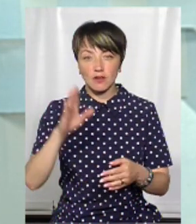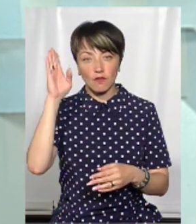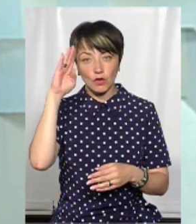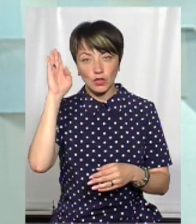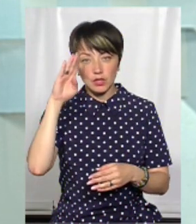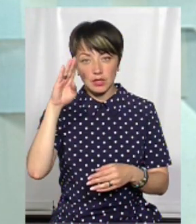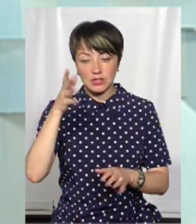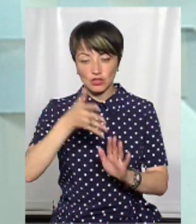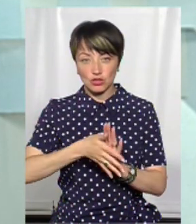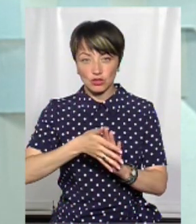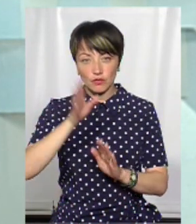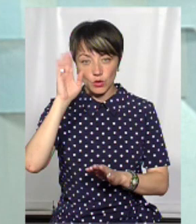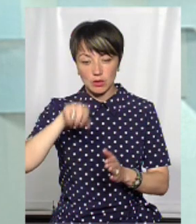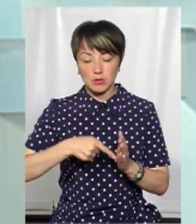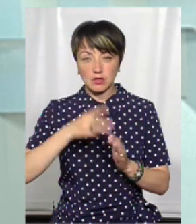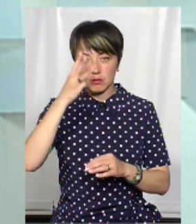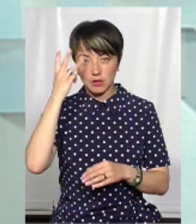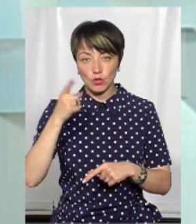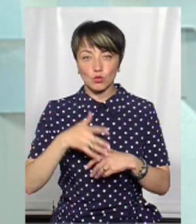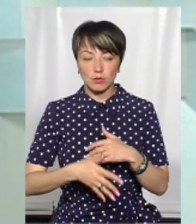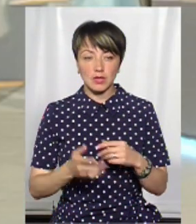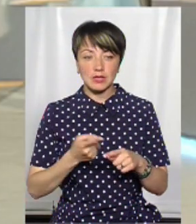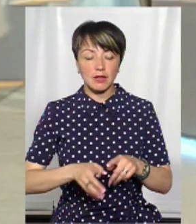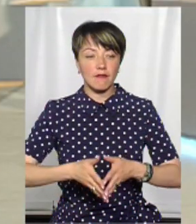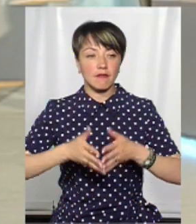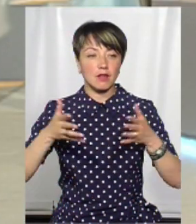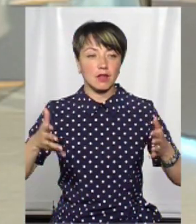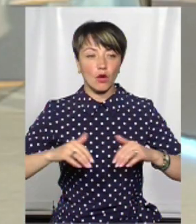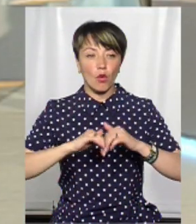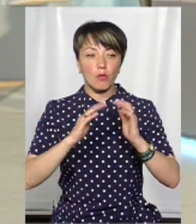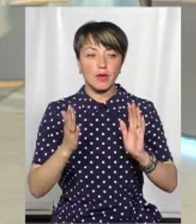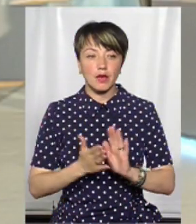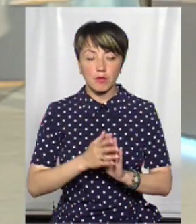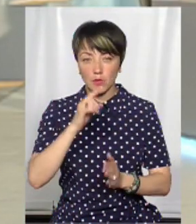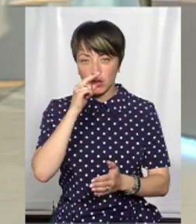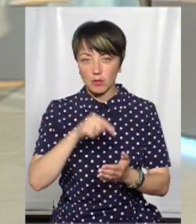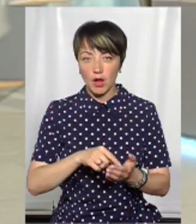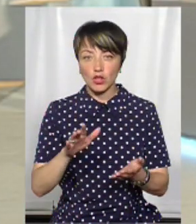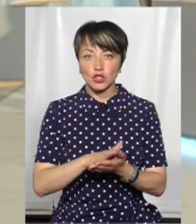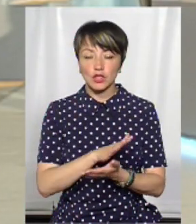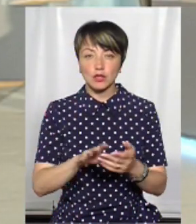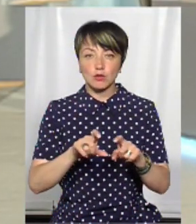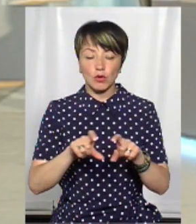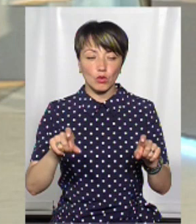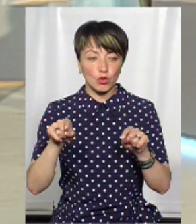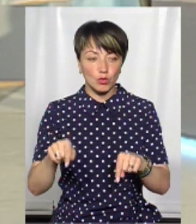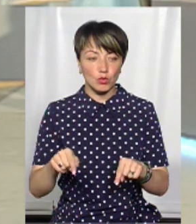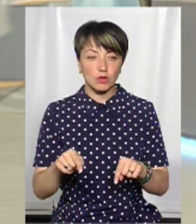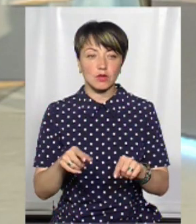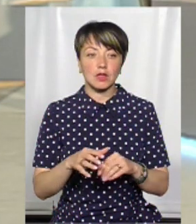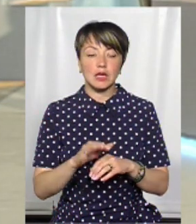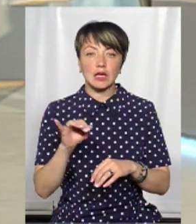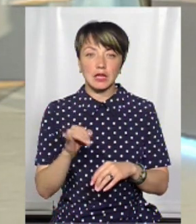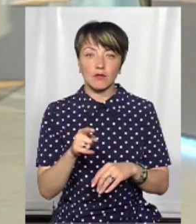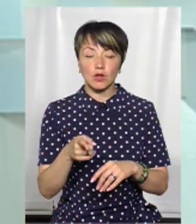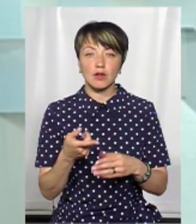чи очищення стічної води з міста Хмельницького. Ви розумієте, які це великі об'єми, які потрапляють на очисні споруди, потім там проводиться очистка, в тому числі